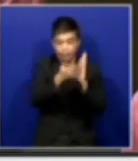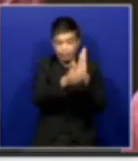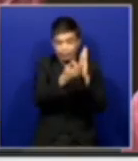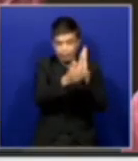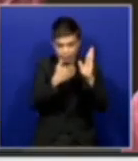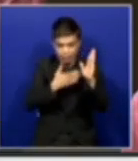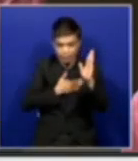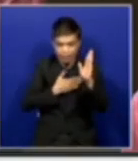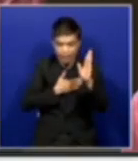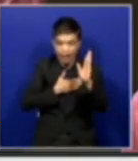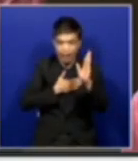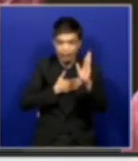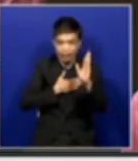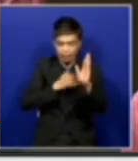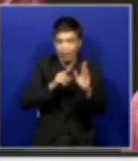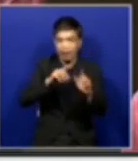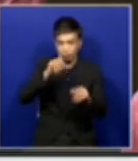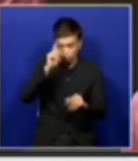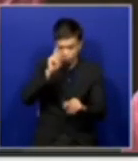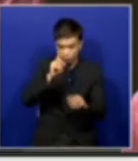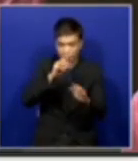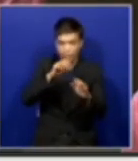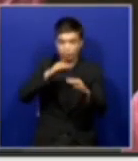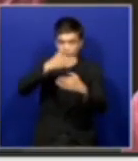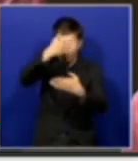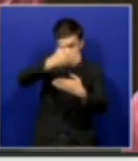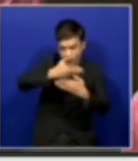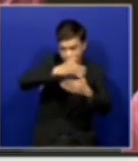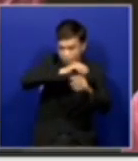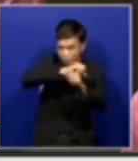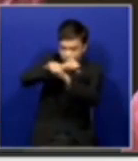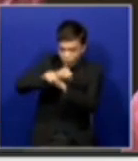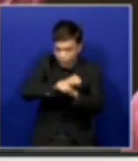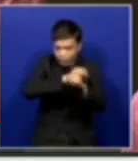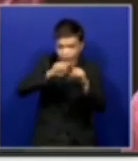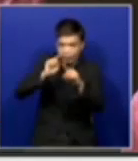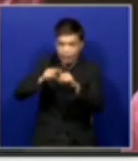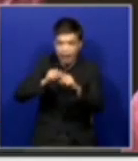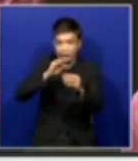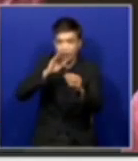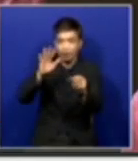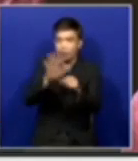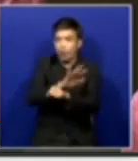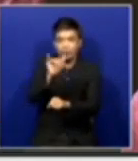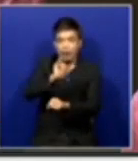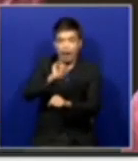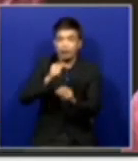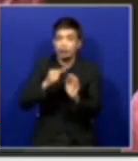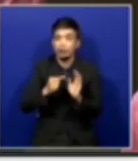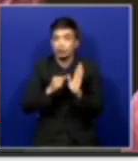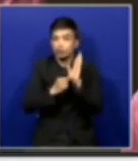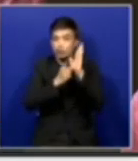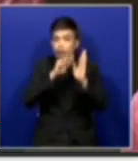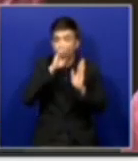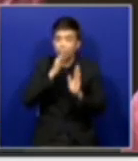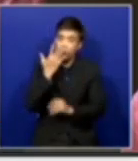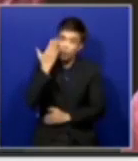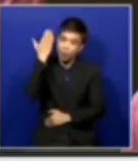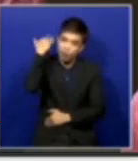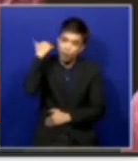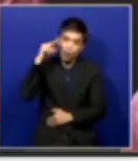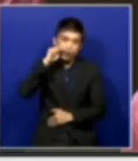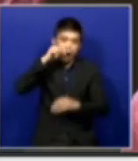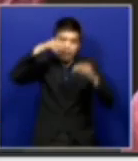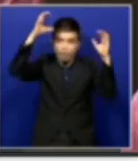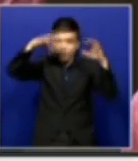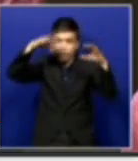ะนะครับในเรื่องของตลิ่งที่ยังขาดแคลนนะครับซึ่งในฝนตกน้ำท่วมที่ผ่านมานะครับโอดุ